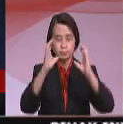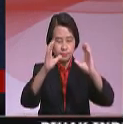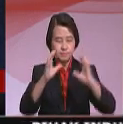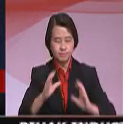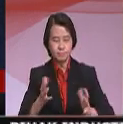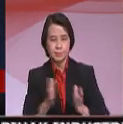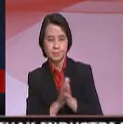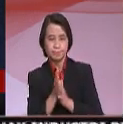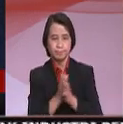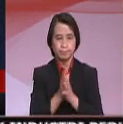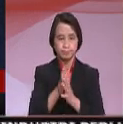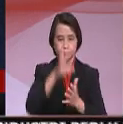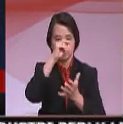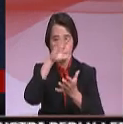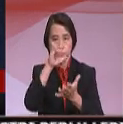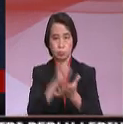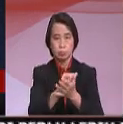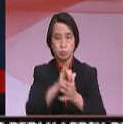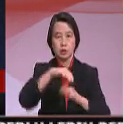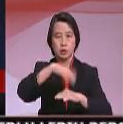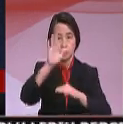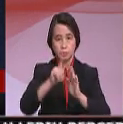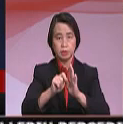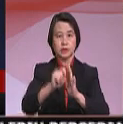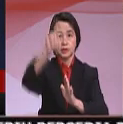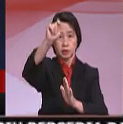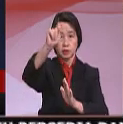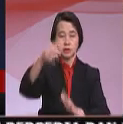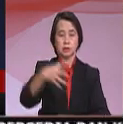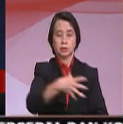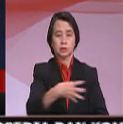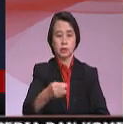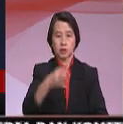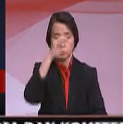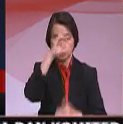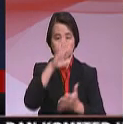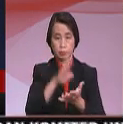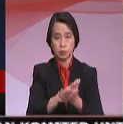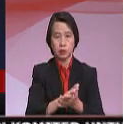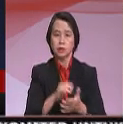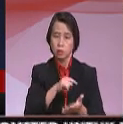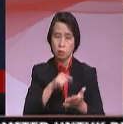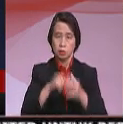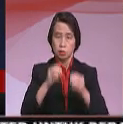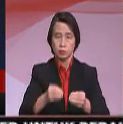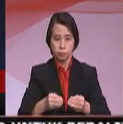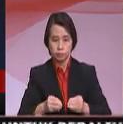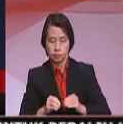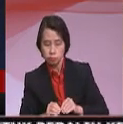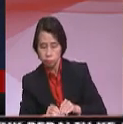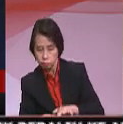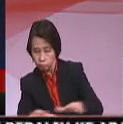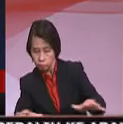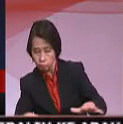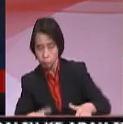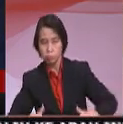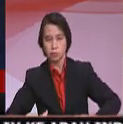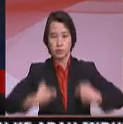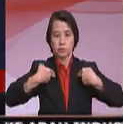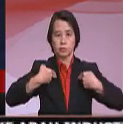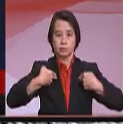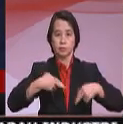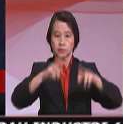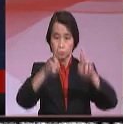lebih berkeyakinan tu lebih tinggi. Dan saya percaya ini akan memberi kesan secara langsung kepada kehidupan